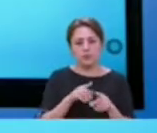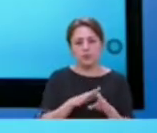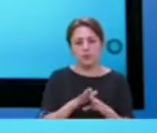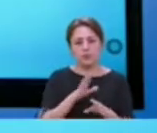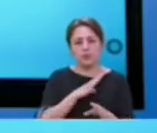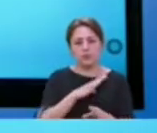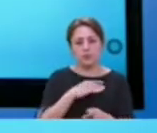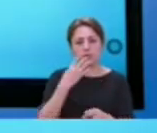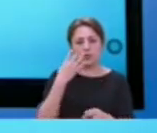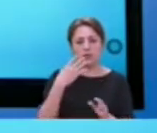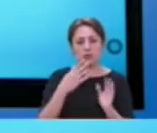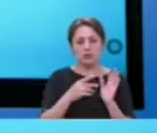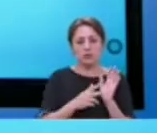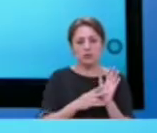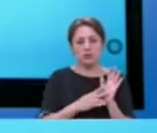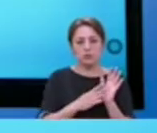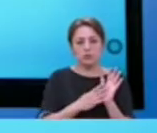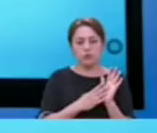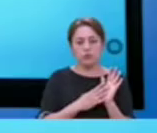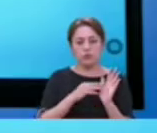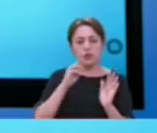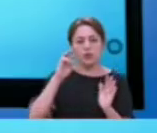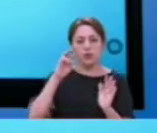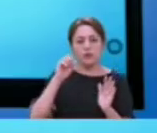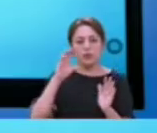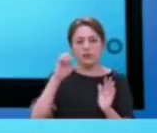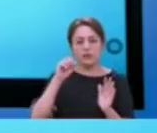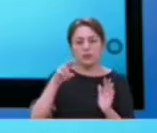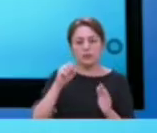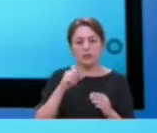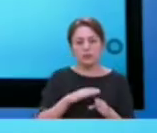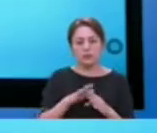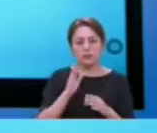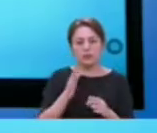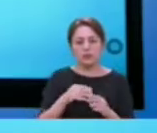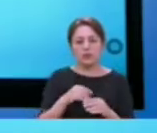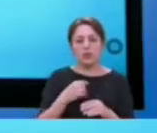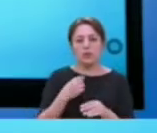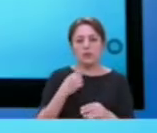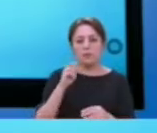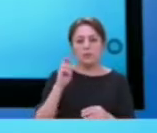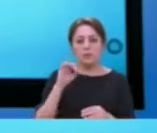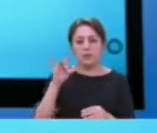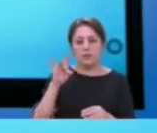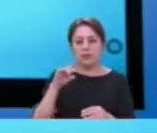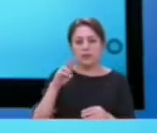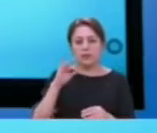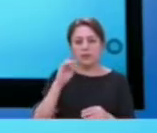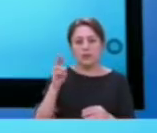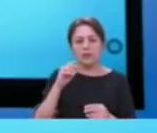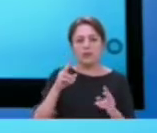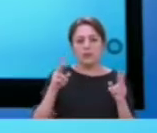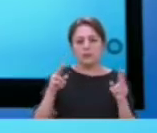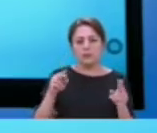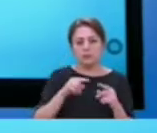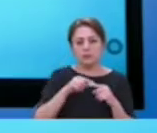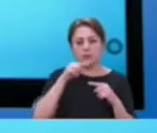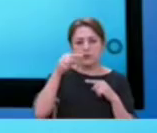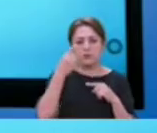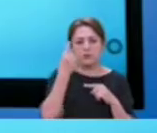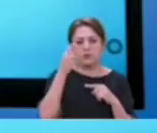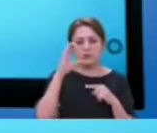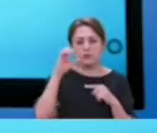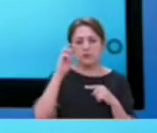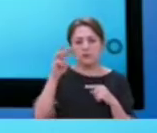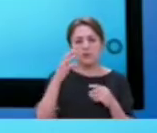bajardik. Endi esa 49-chi masalaga e'tiboringizni qarating. Birlik kesma uzunligini 1 sm deb olib, sonlar